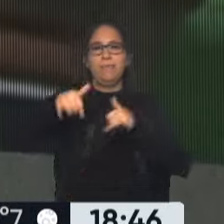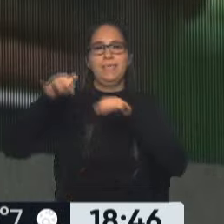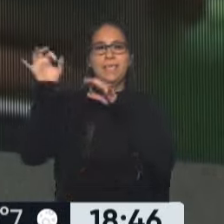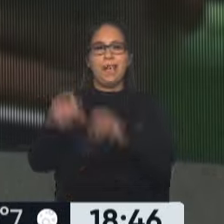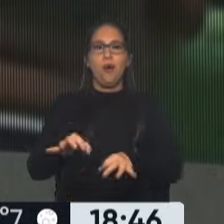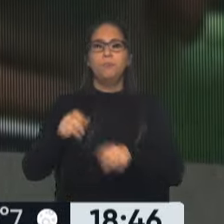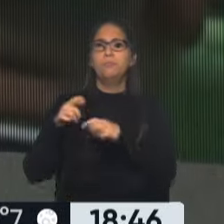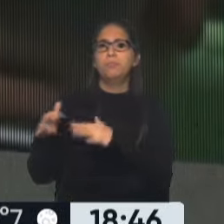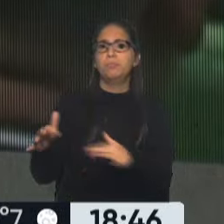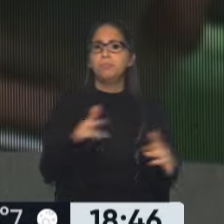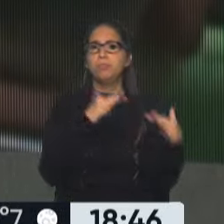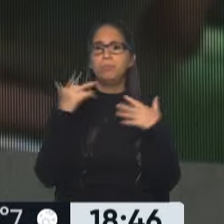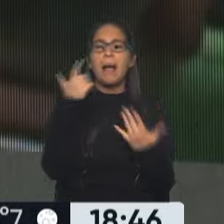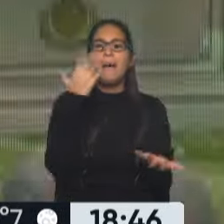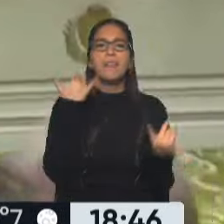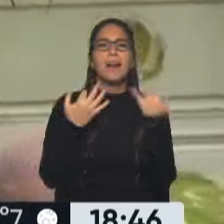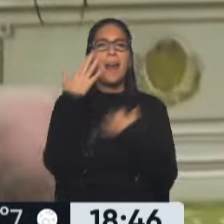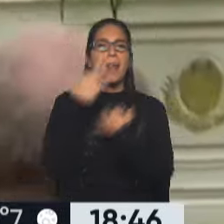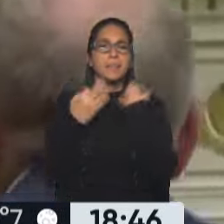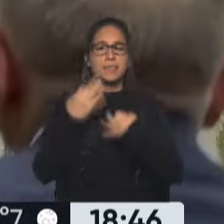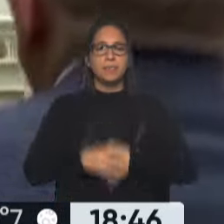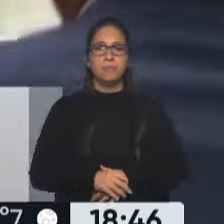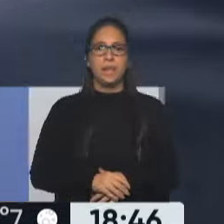muchas repercusiones y ya lo analizamos.